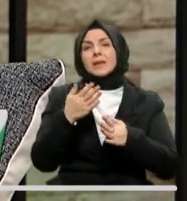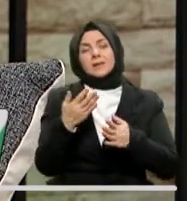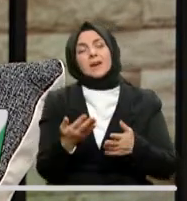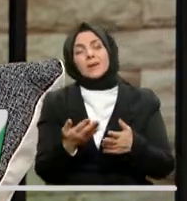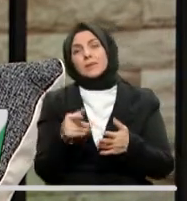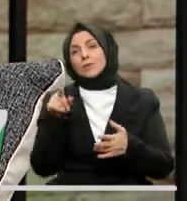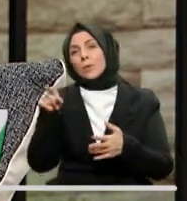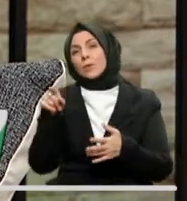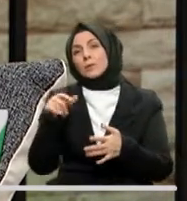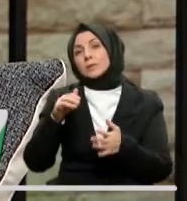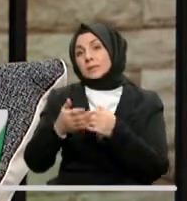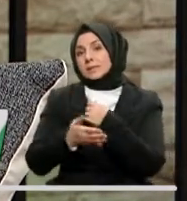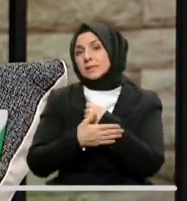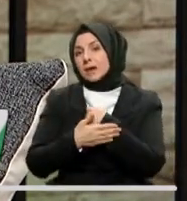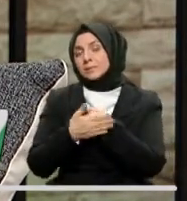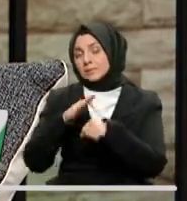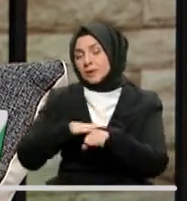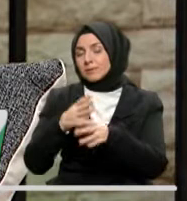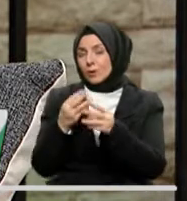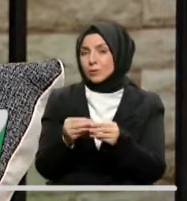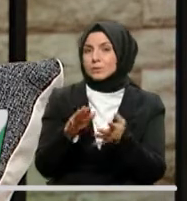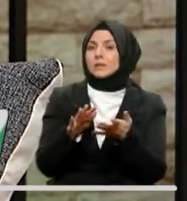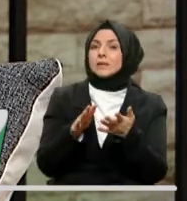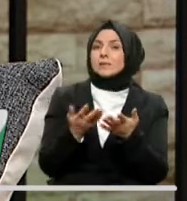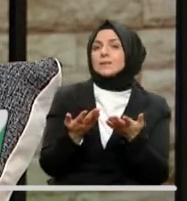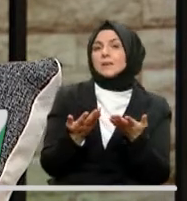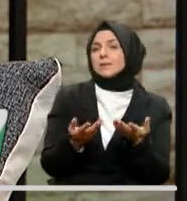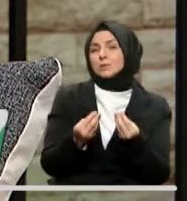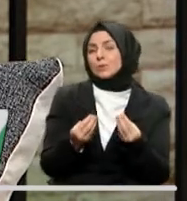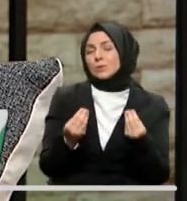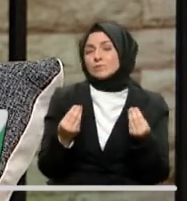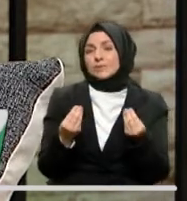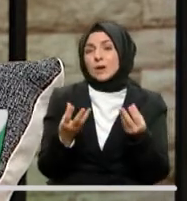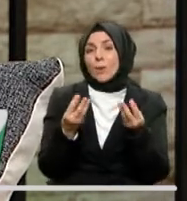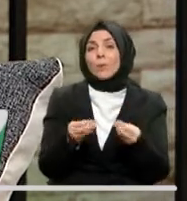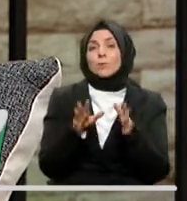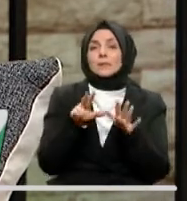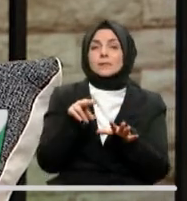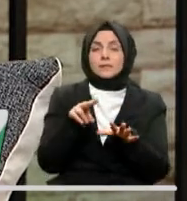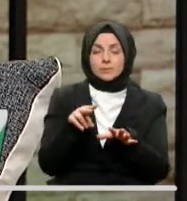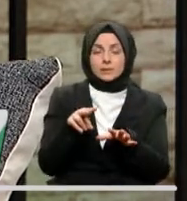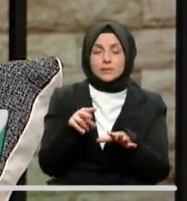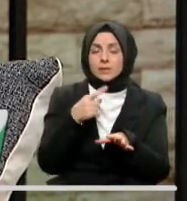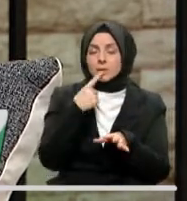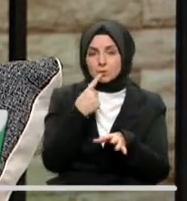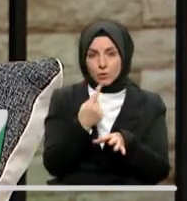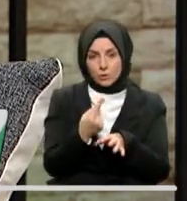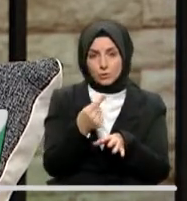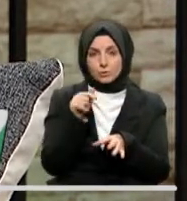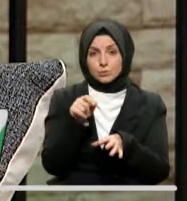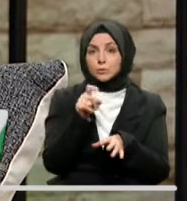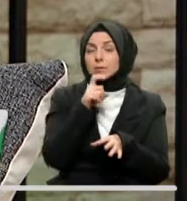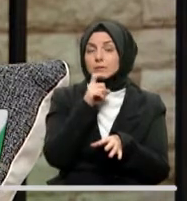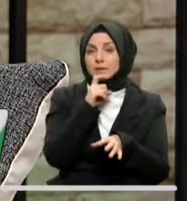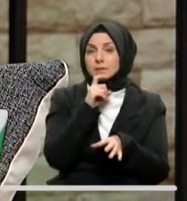sayesinde bunu yaptım ya da Estağfurullah Aslında öyle de iyi olmadığı gibi o aslında Çünkü bilinçaltında sen iyi olan şeylere